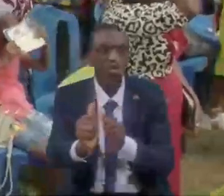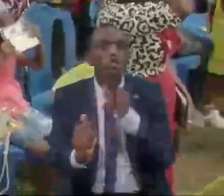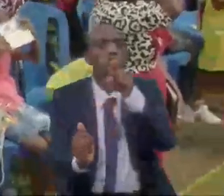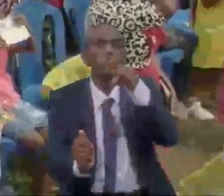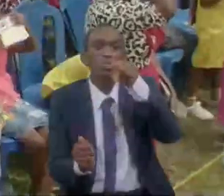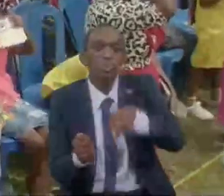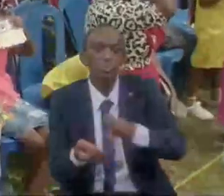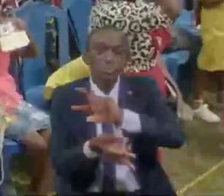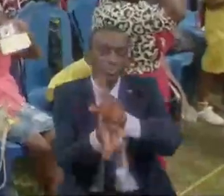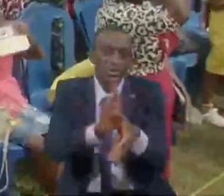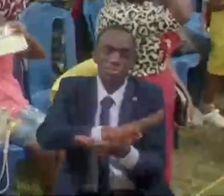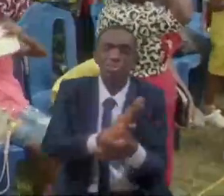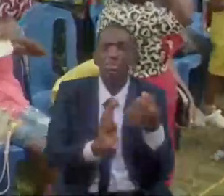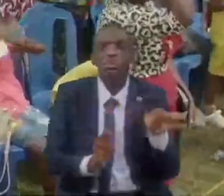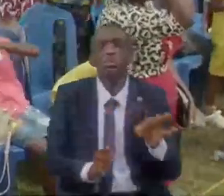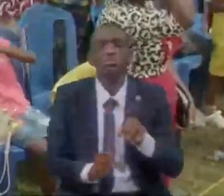Repens-toi de cela.